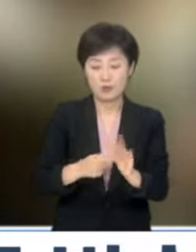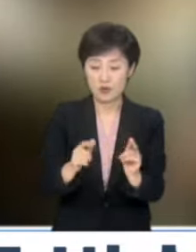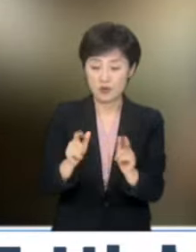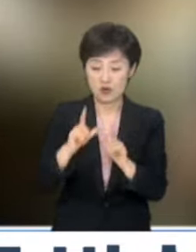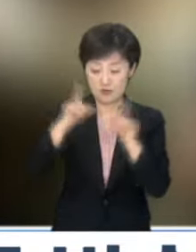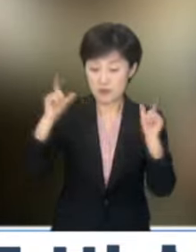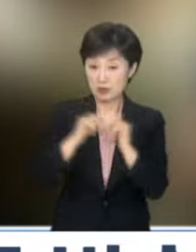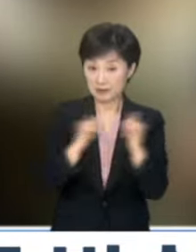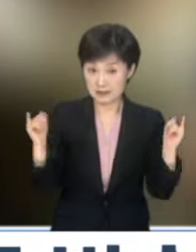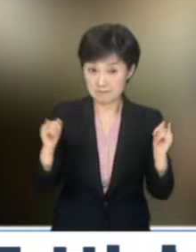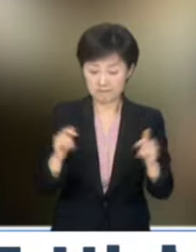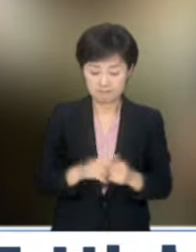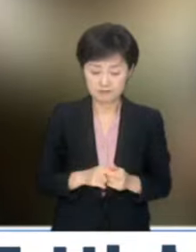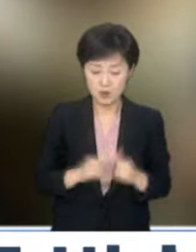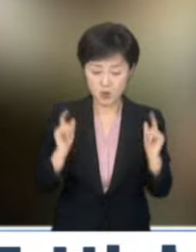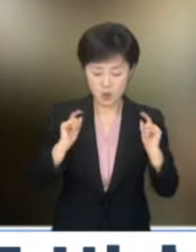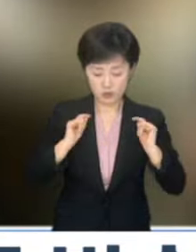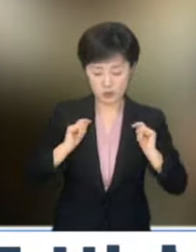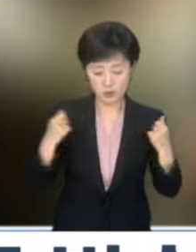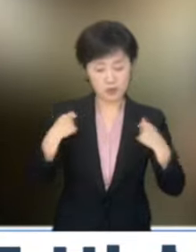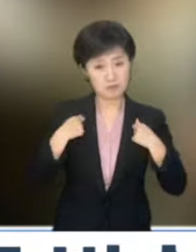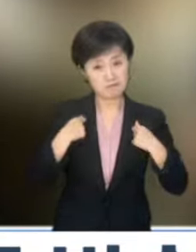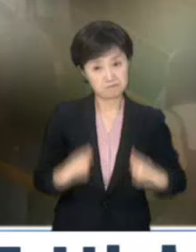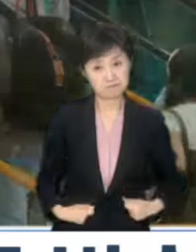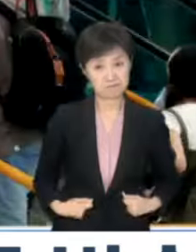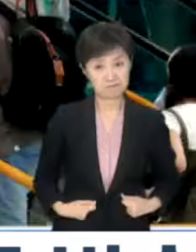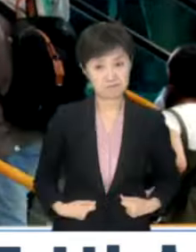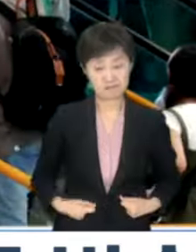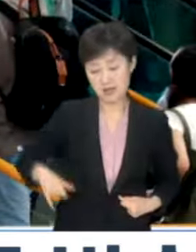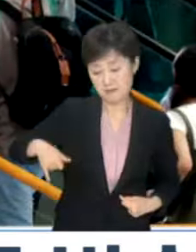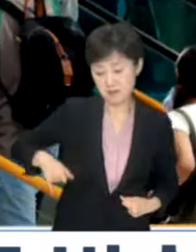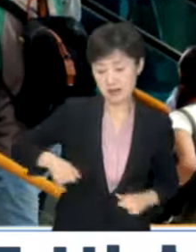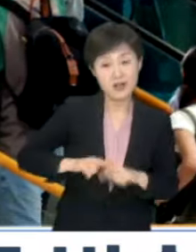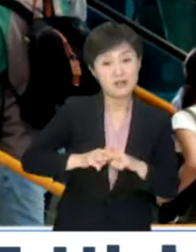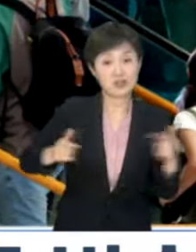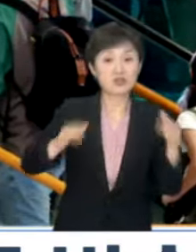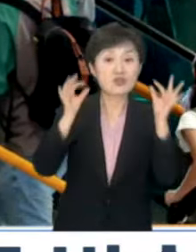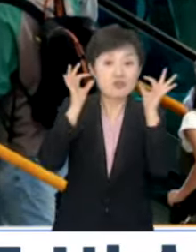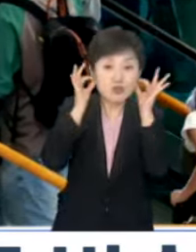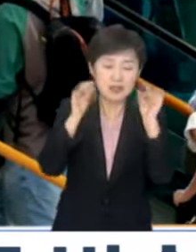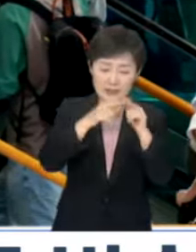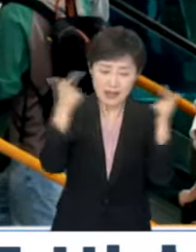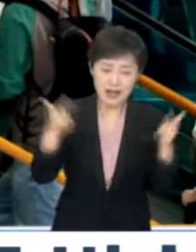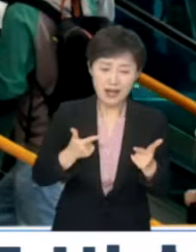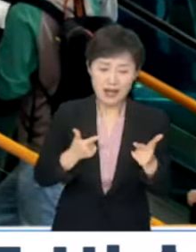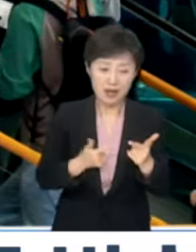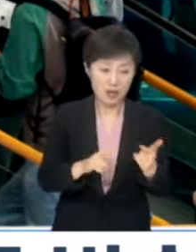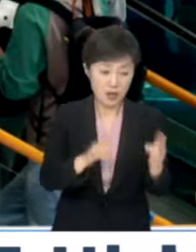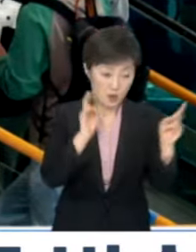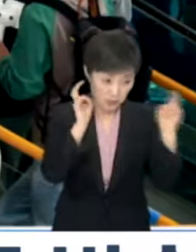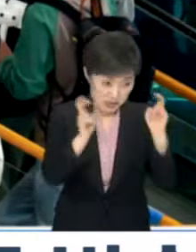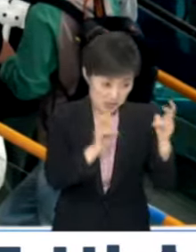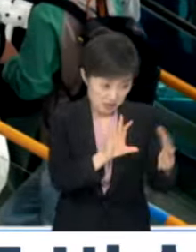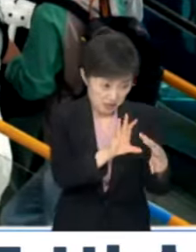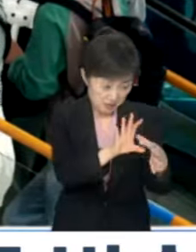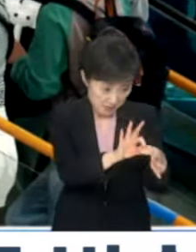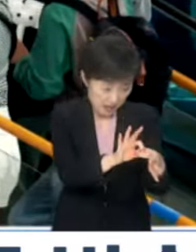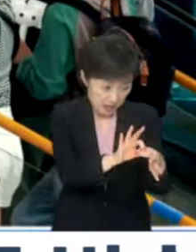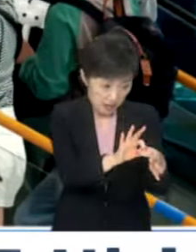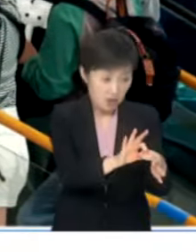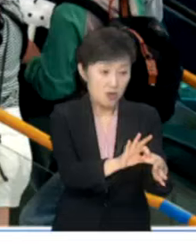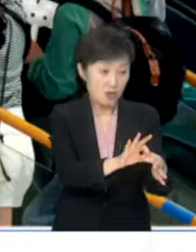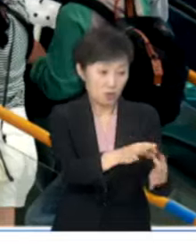복장이라든가 여러 가지 뭐 공항 패션 이런 예, 거죠? 공항 패션 이른바 네. 뭐 패션 용품 귀걸이 등 이런 것들이 뭐 매진 사태를 막 기록을